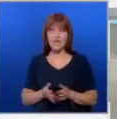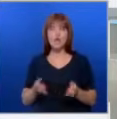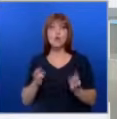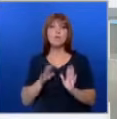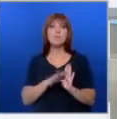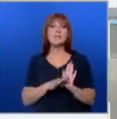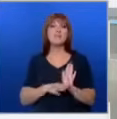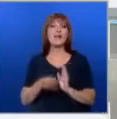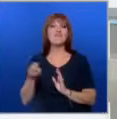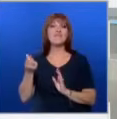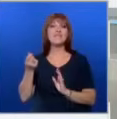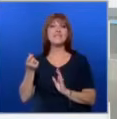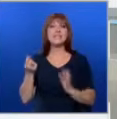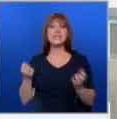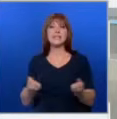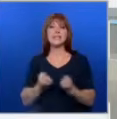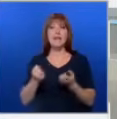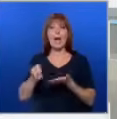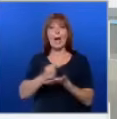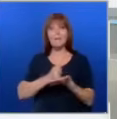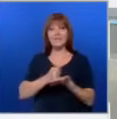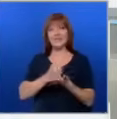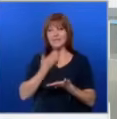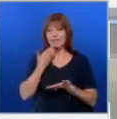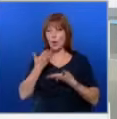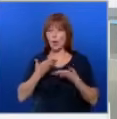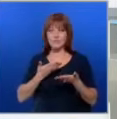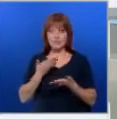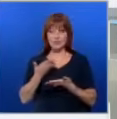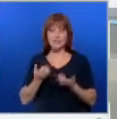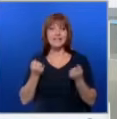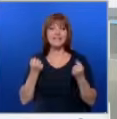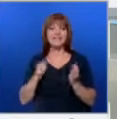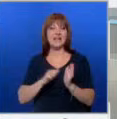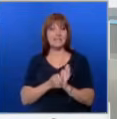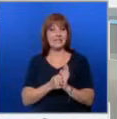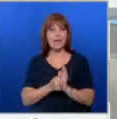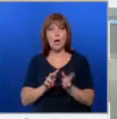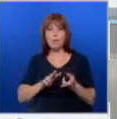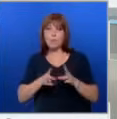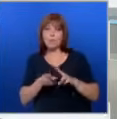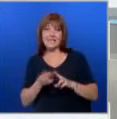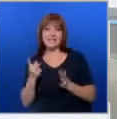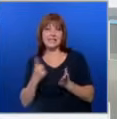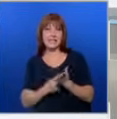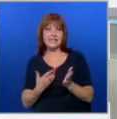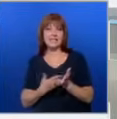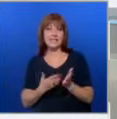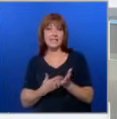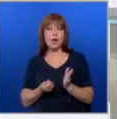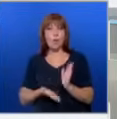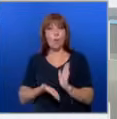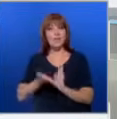Нови правила за финансиране на дейността на аптеките обсъждат фармацевти и здравната каса. Промените се налагат заради